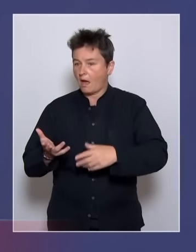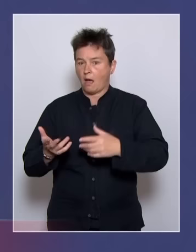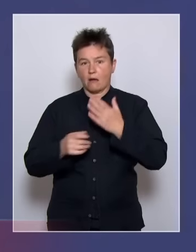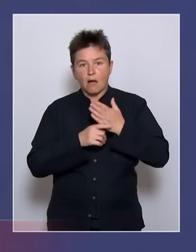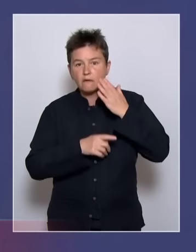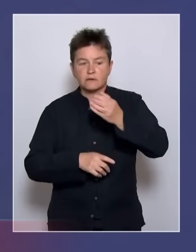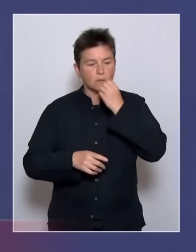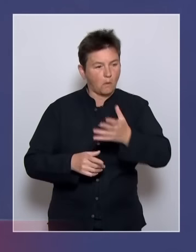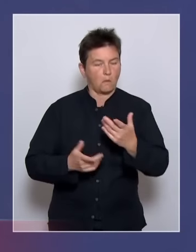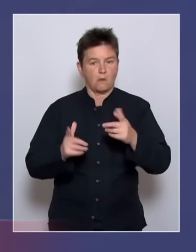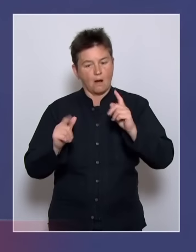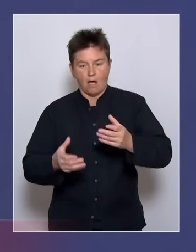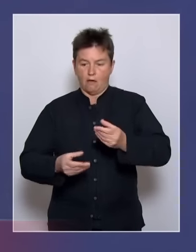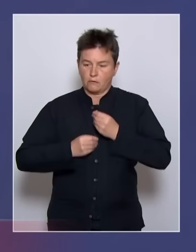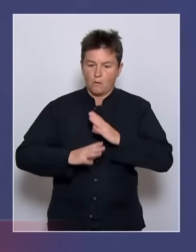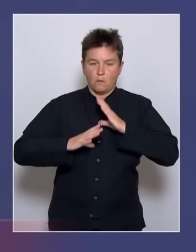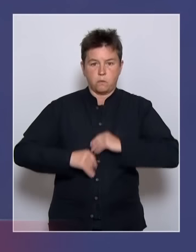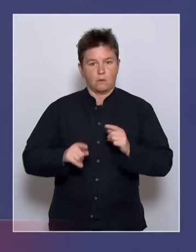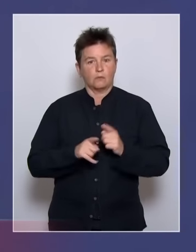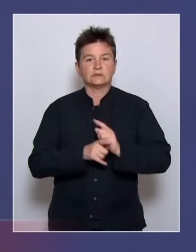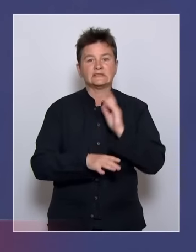visibilité et qui sécurisent